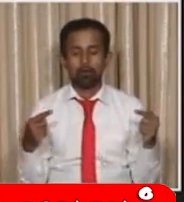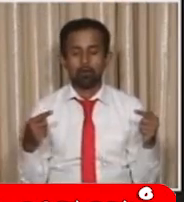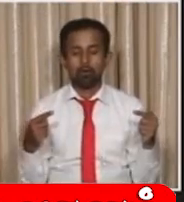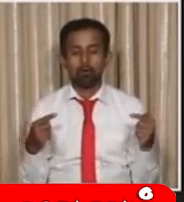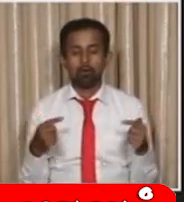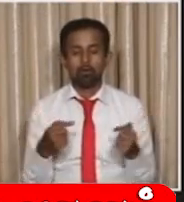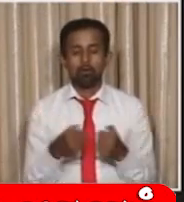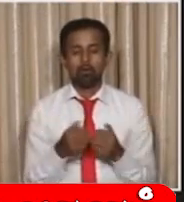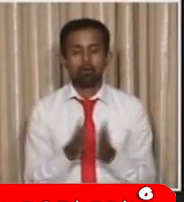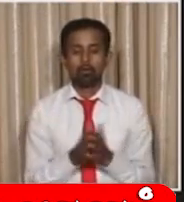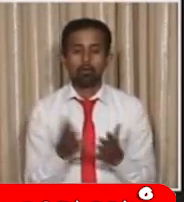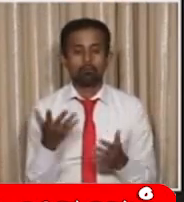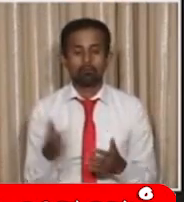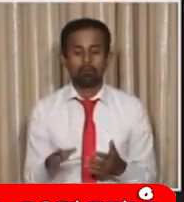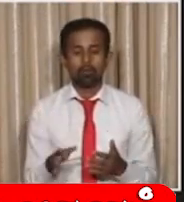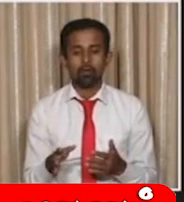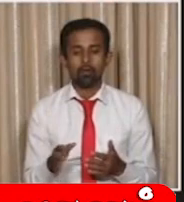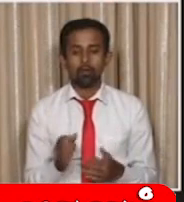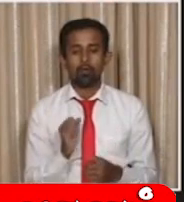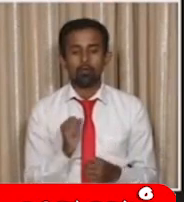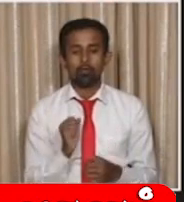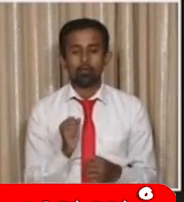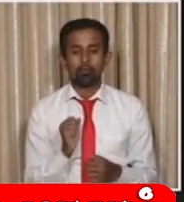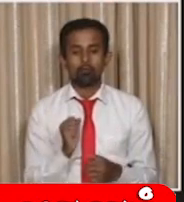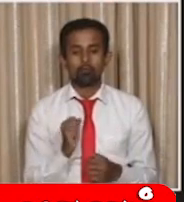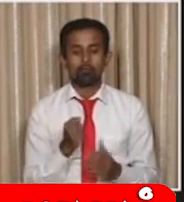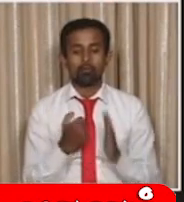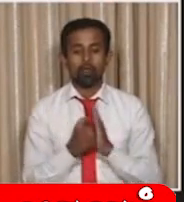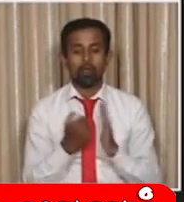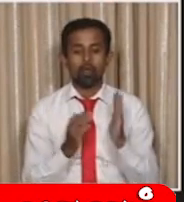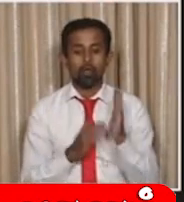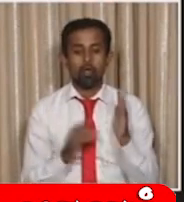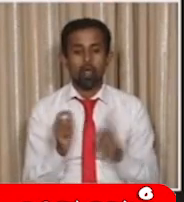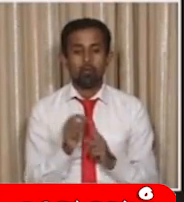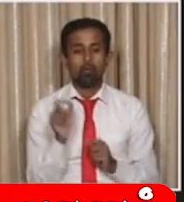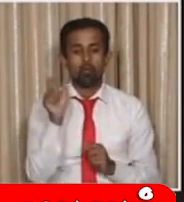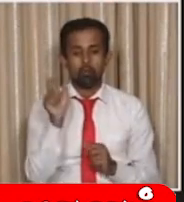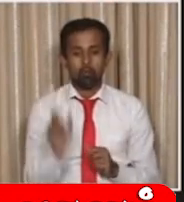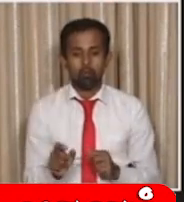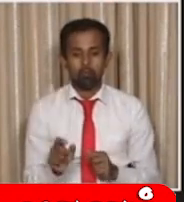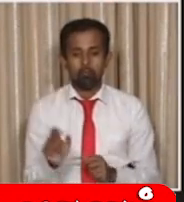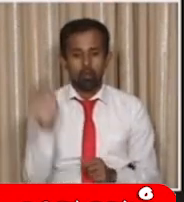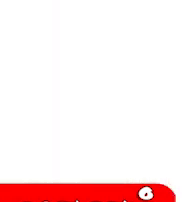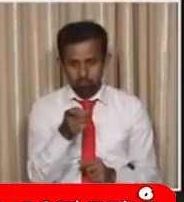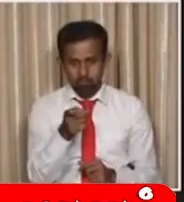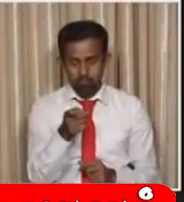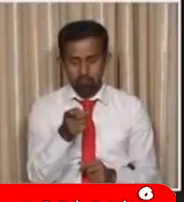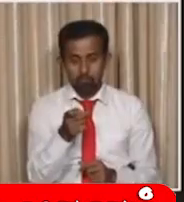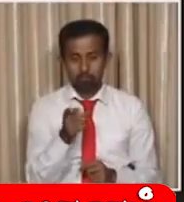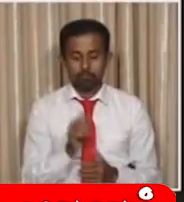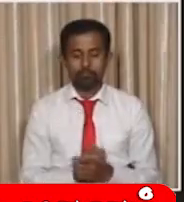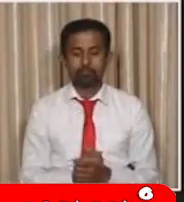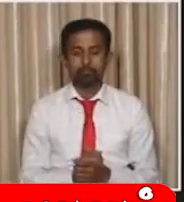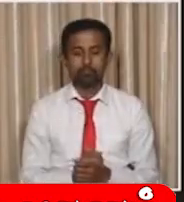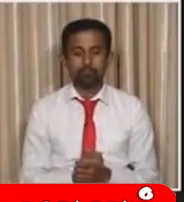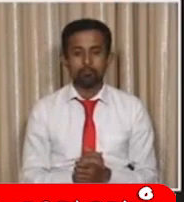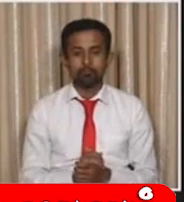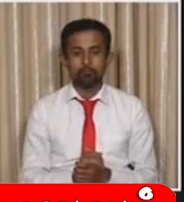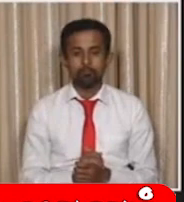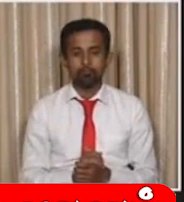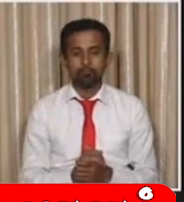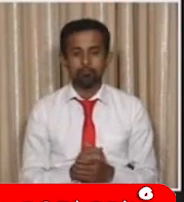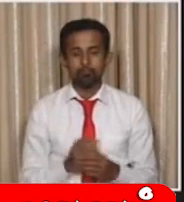தெரிவிக்கப்பட்டது என்பதை நான் கௌரவ அமைச்சர் அவர்களிடம் கேட்க விரும்புகின்றேன். ஏனென்று சொன்னால் இன்று கனடா கூறிய இந்த